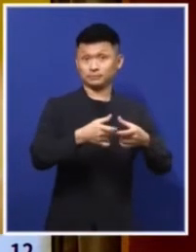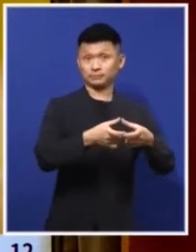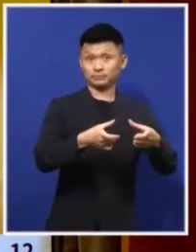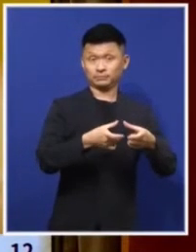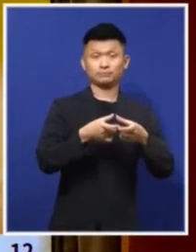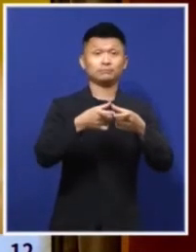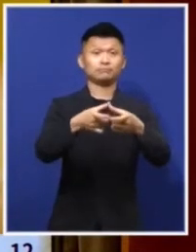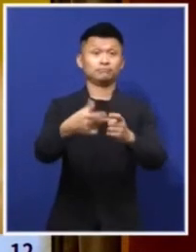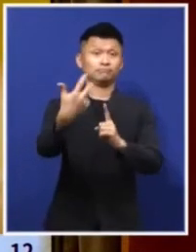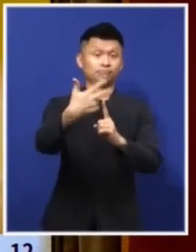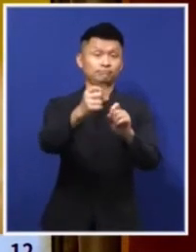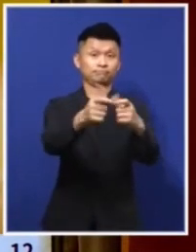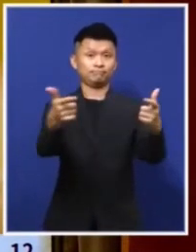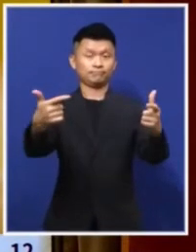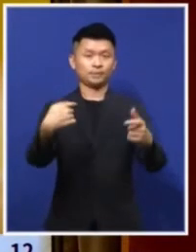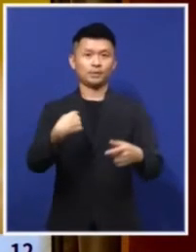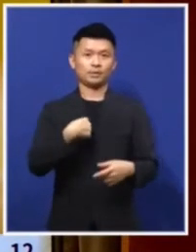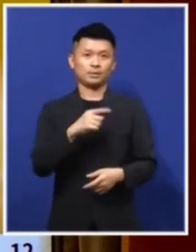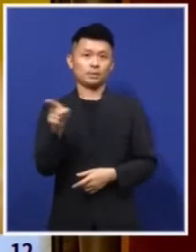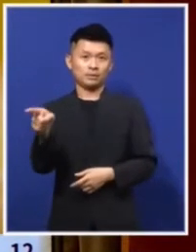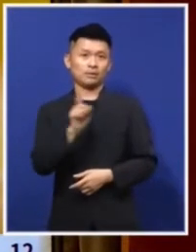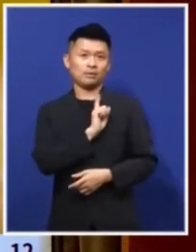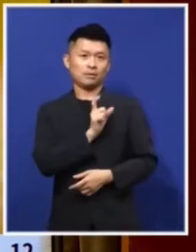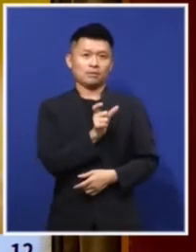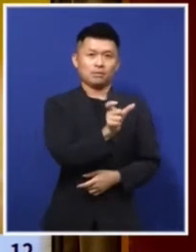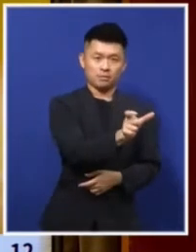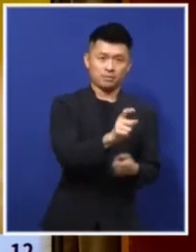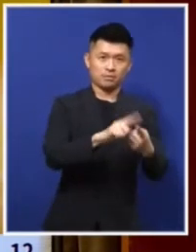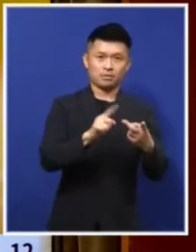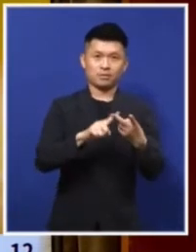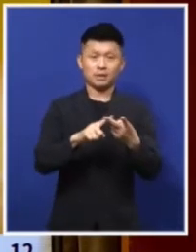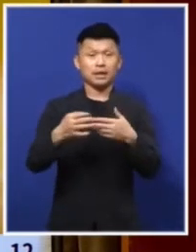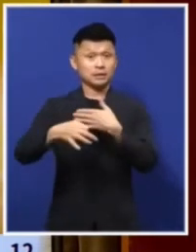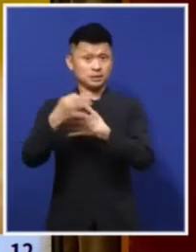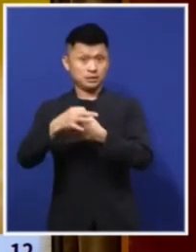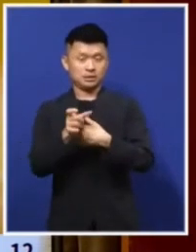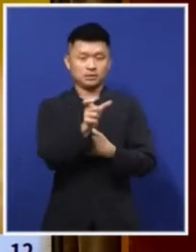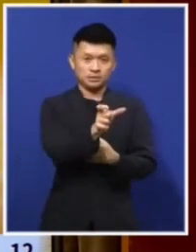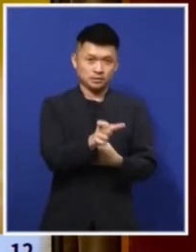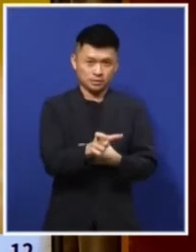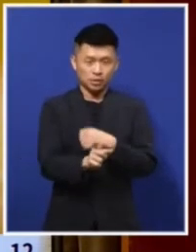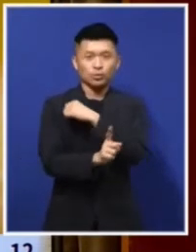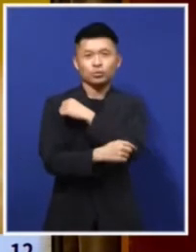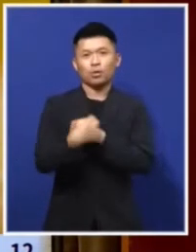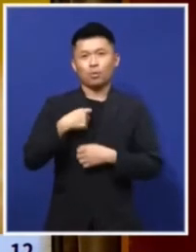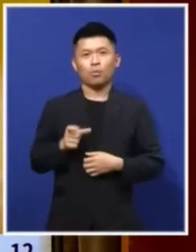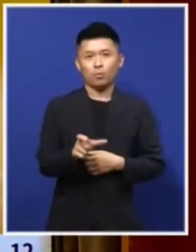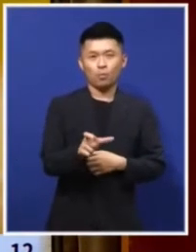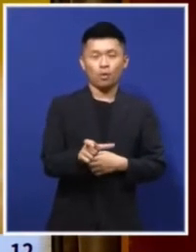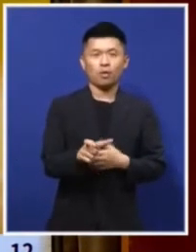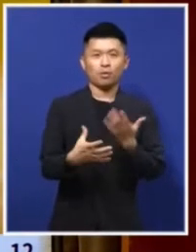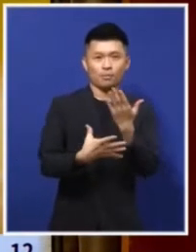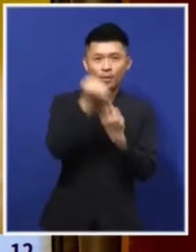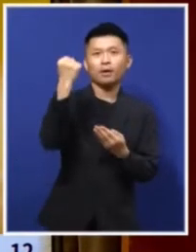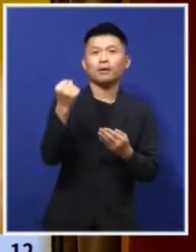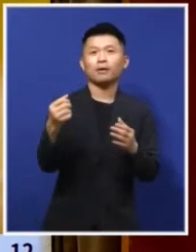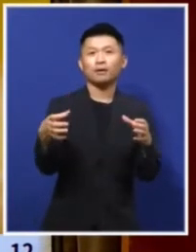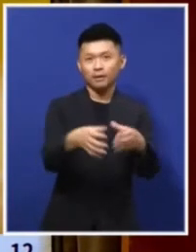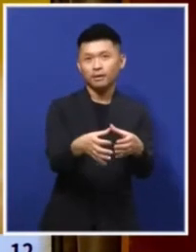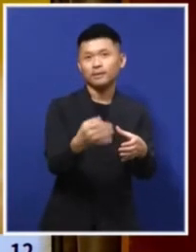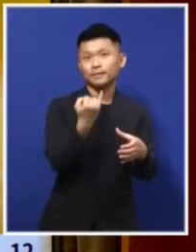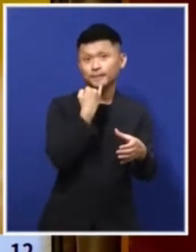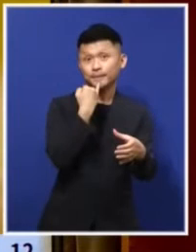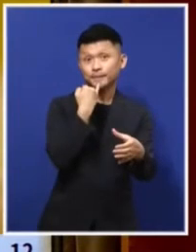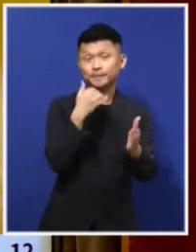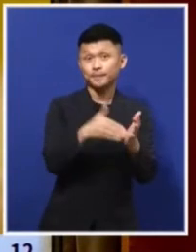超商嘛，先插自己的卡，再亲友的，然后最后再自己的，这样子在超商的共同绑定。那这个时候完成这个之